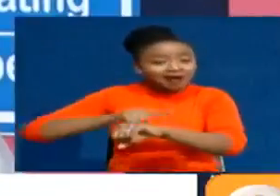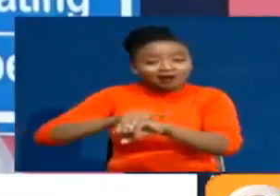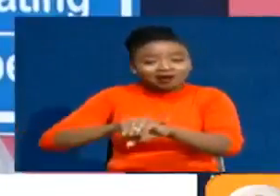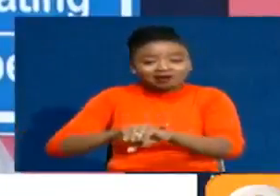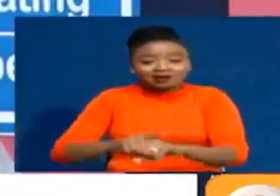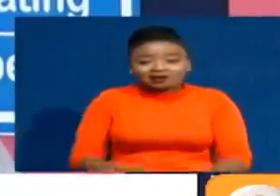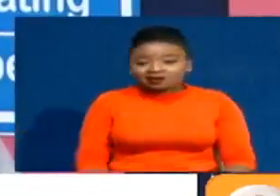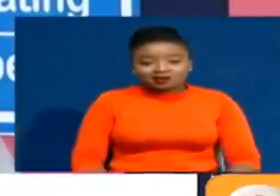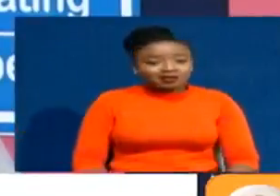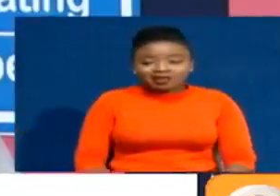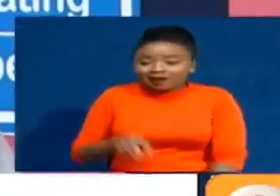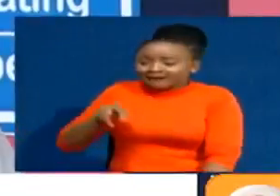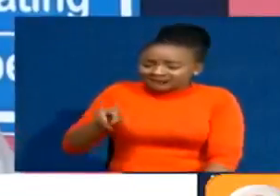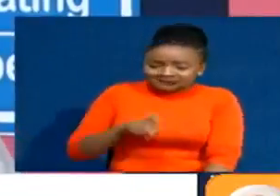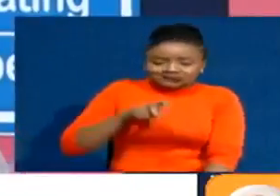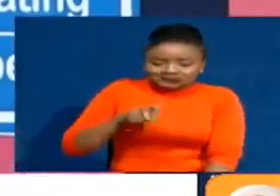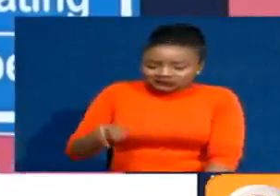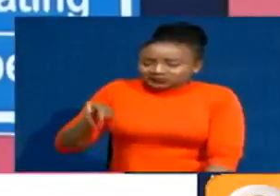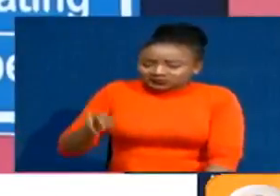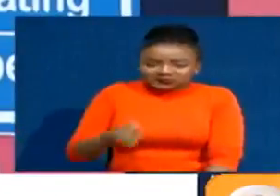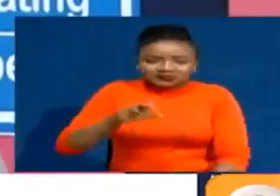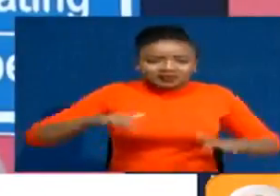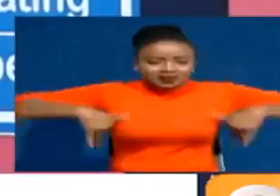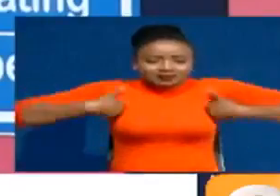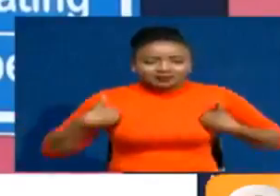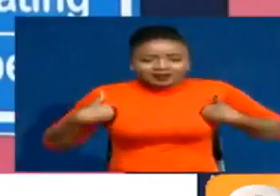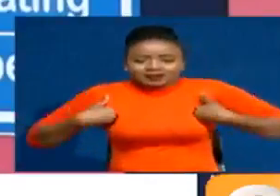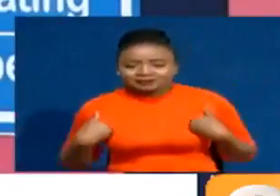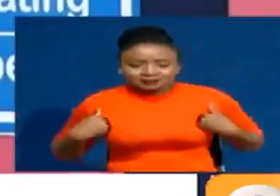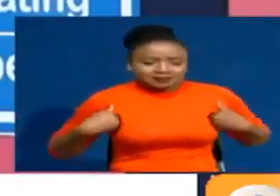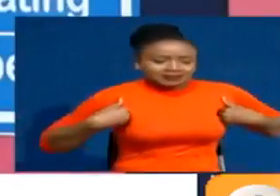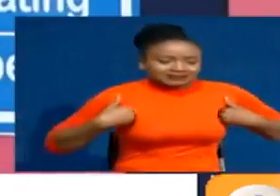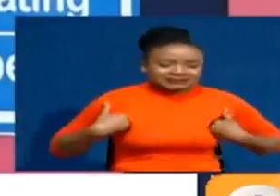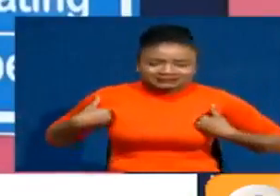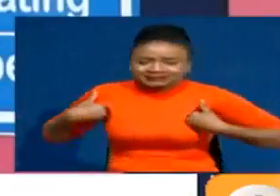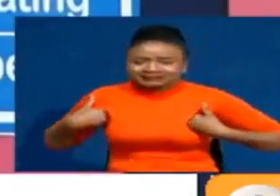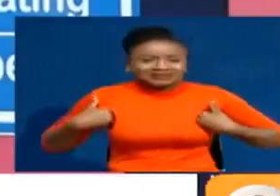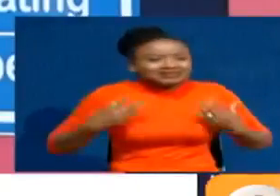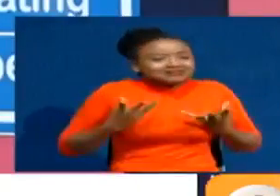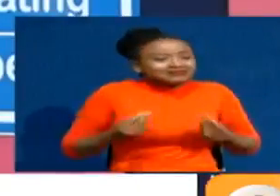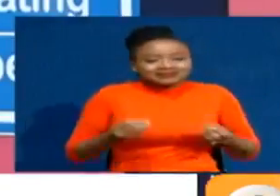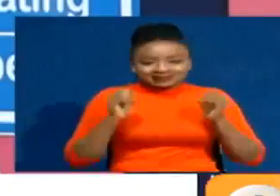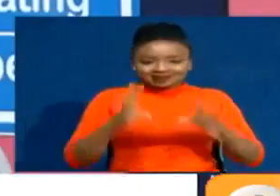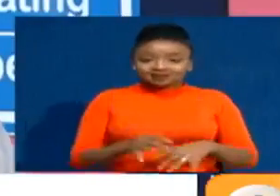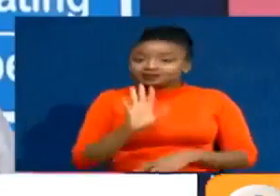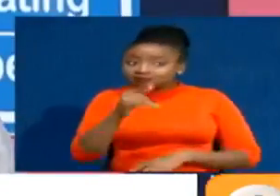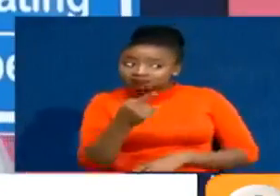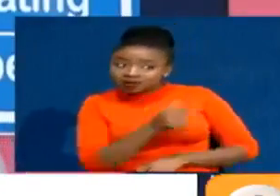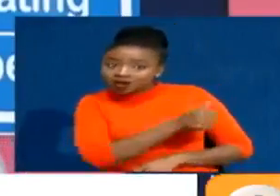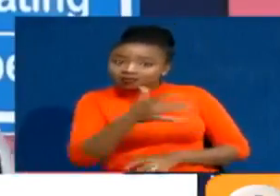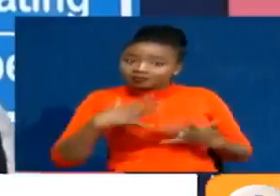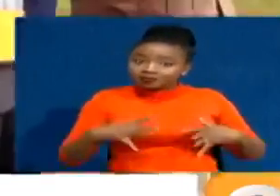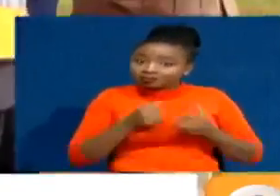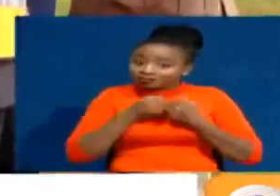shida sana hiyo walking distance na kutembea crutches, so I can imagine the rest of me, watu wenyewe kama mimi pia